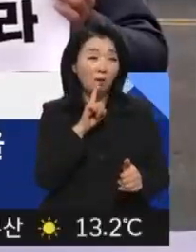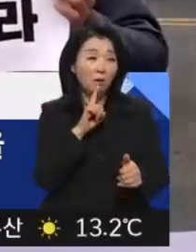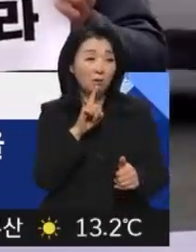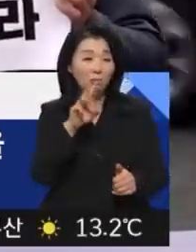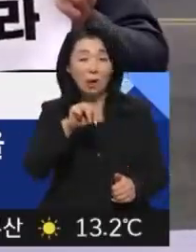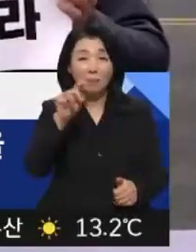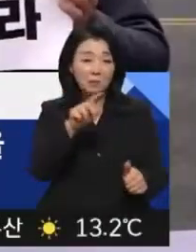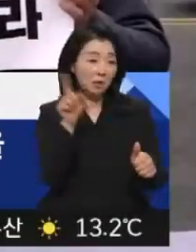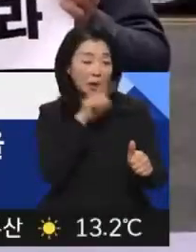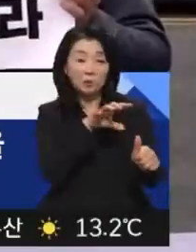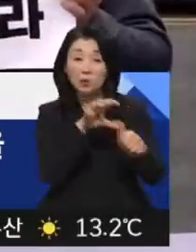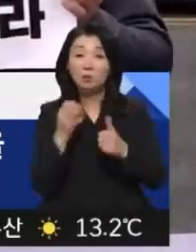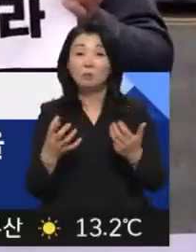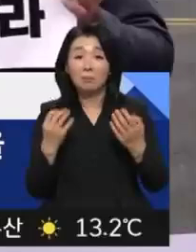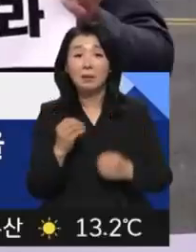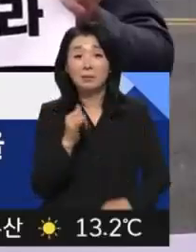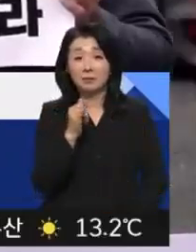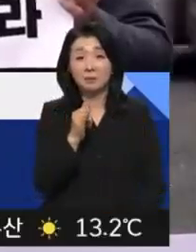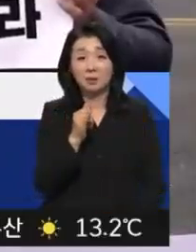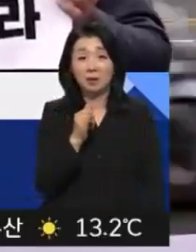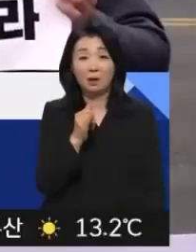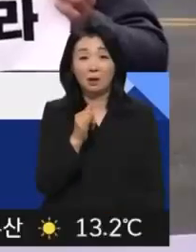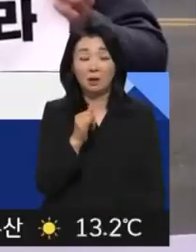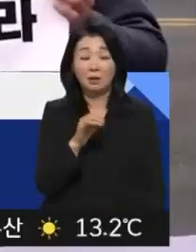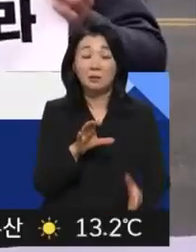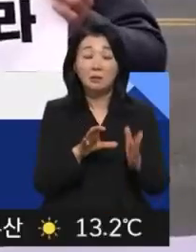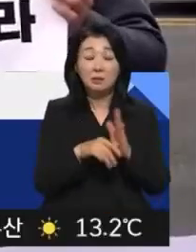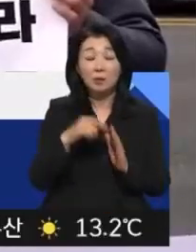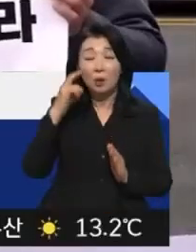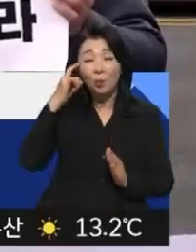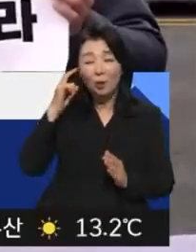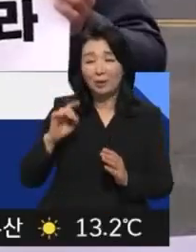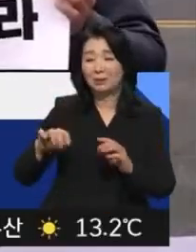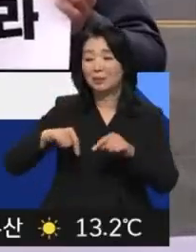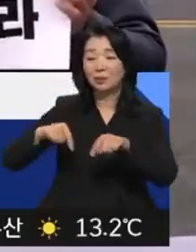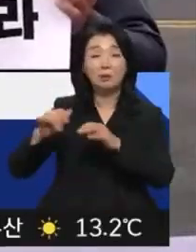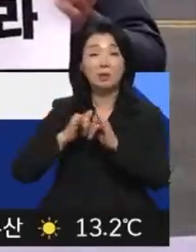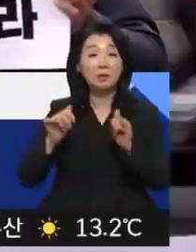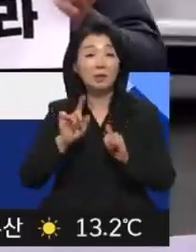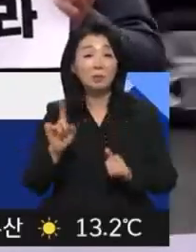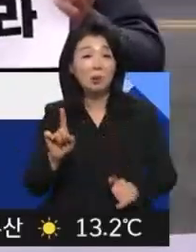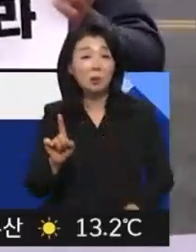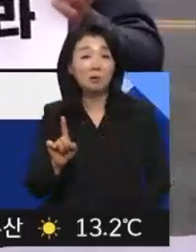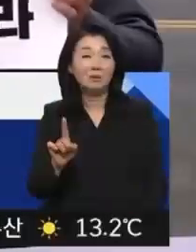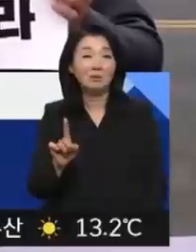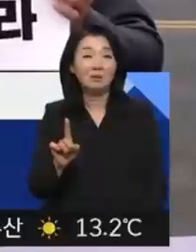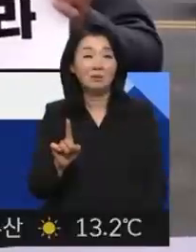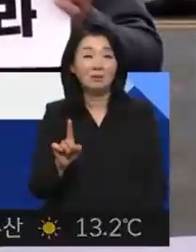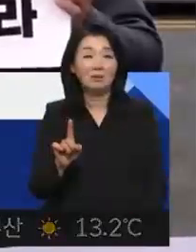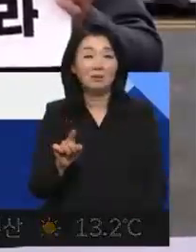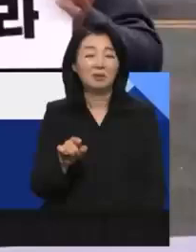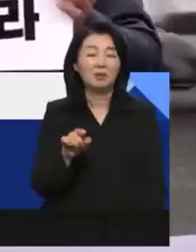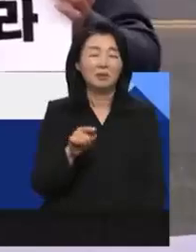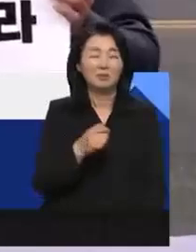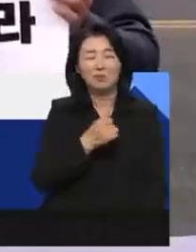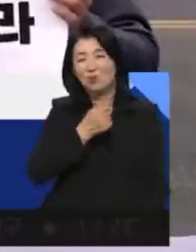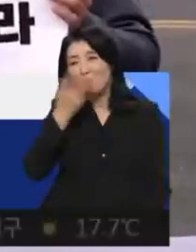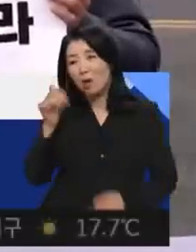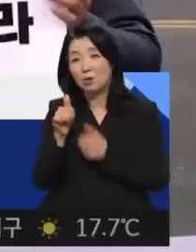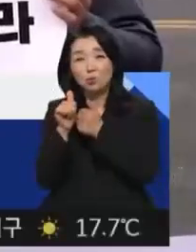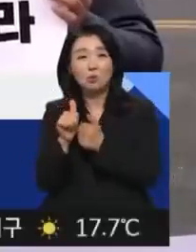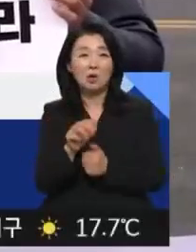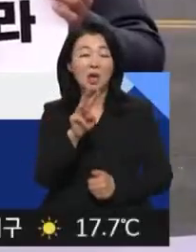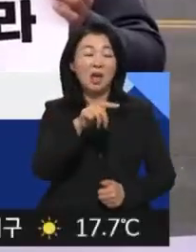사람들이 늘었습니다. 그럴 때면 어김없이 나란이란다는 사람들은 유행조차에서 너도 나도 MZ며